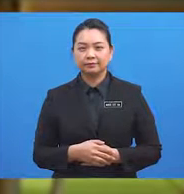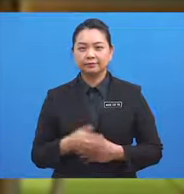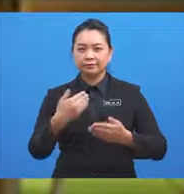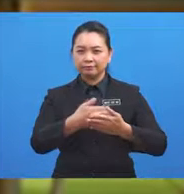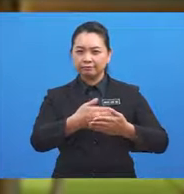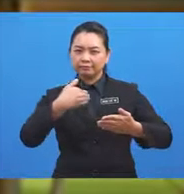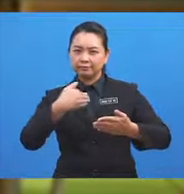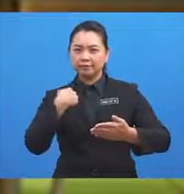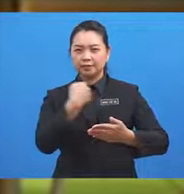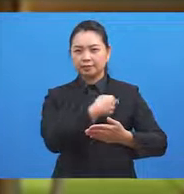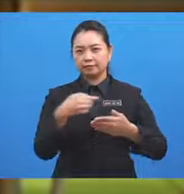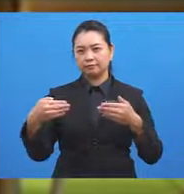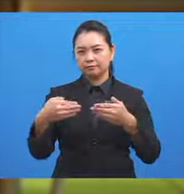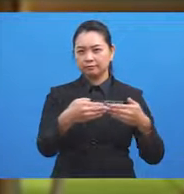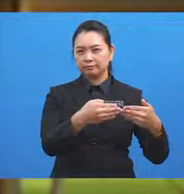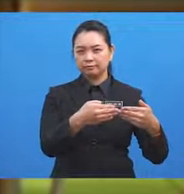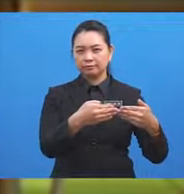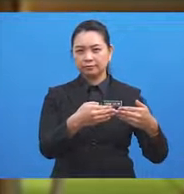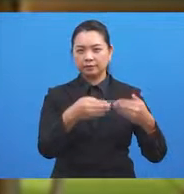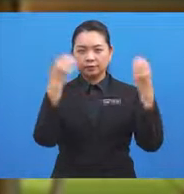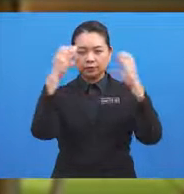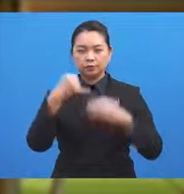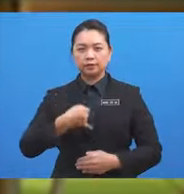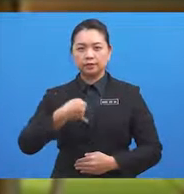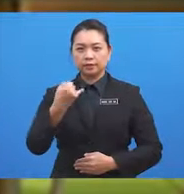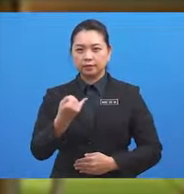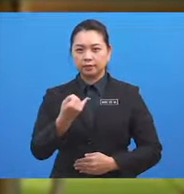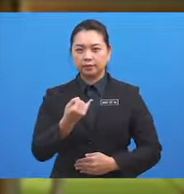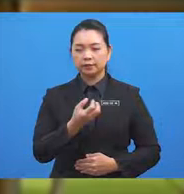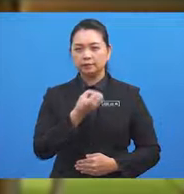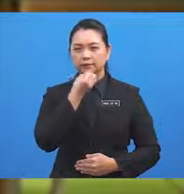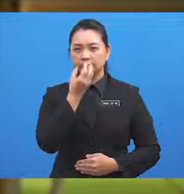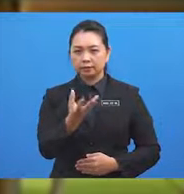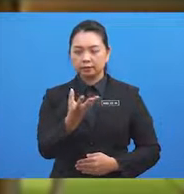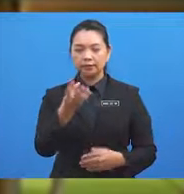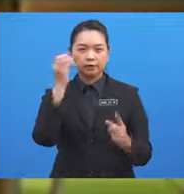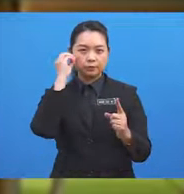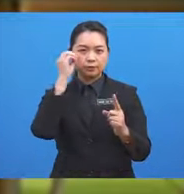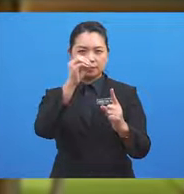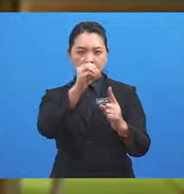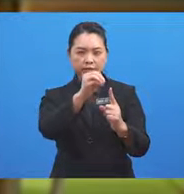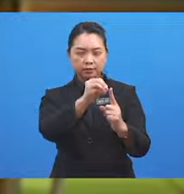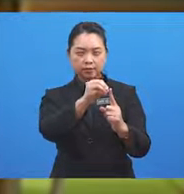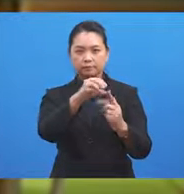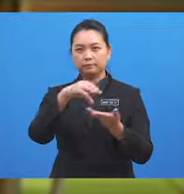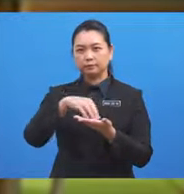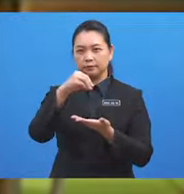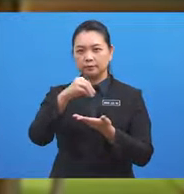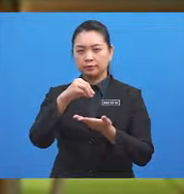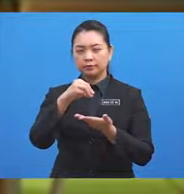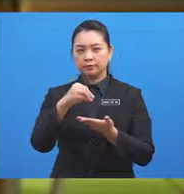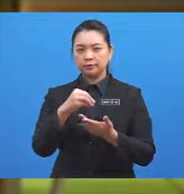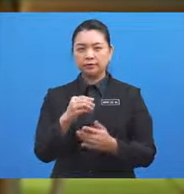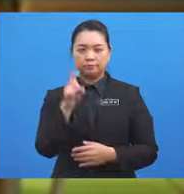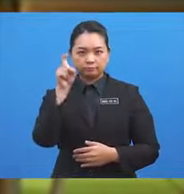Sebelum kita meneruskan perbincangan, cikgu ingin menyatakan objektif pembelajaran yang akan dicapai